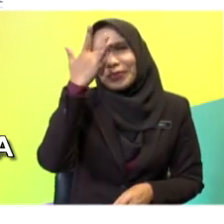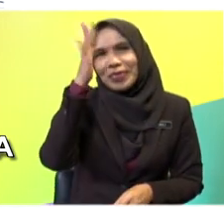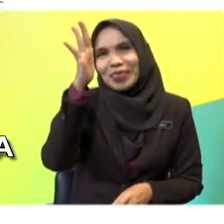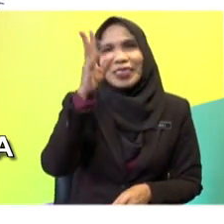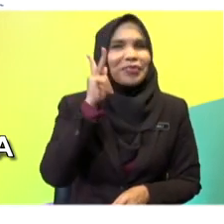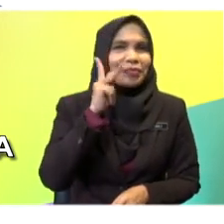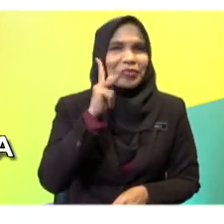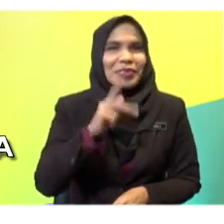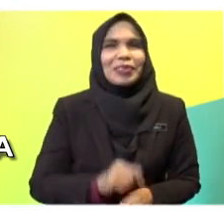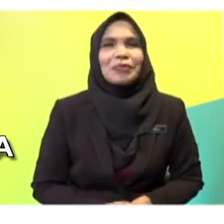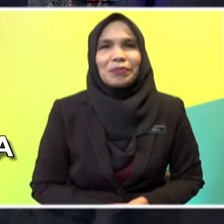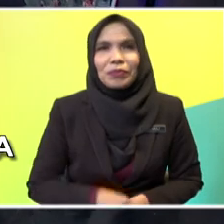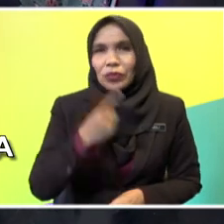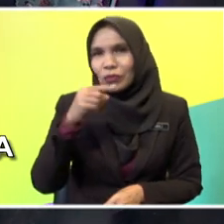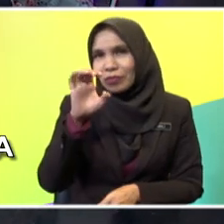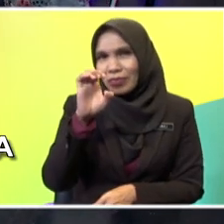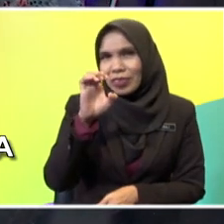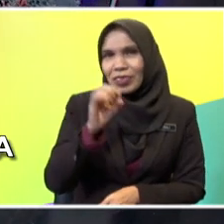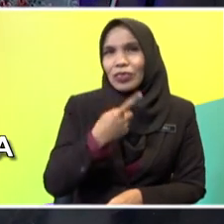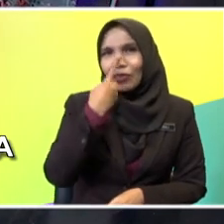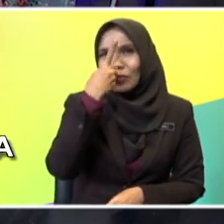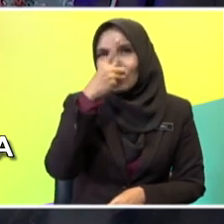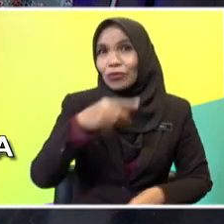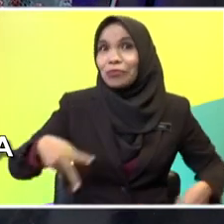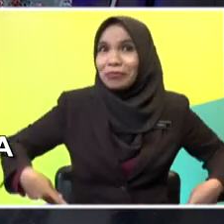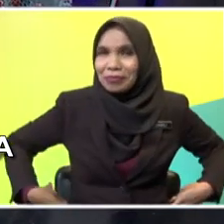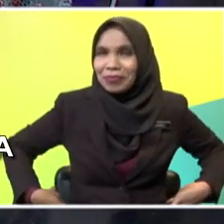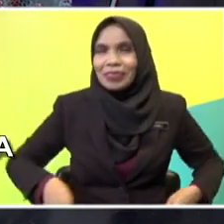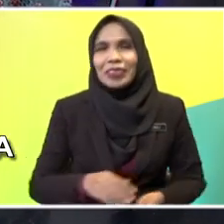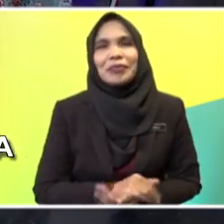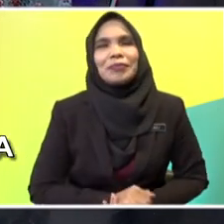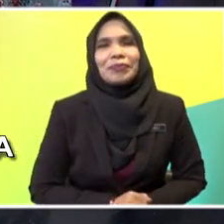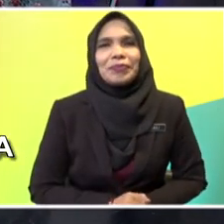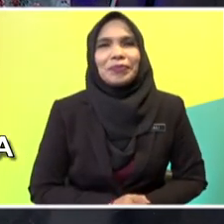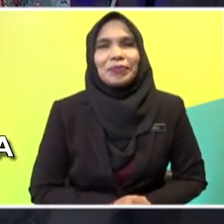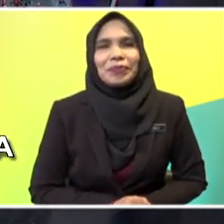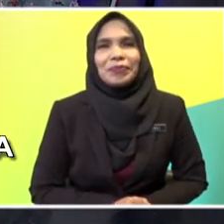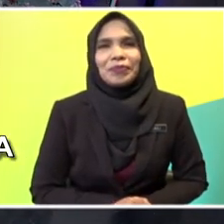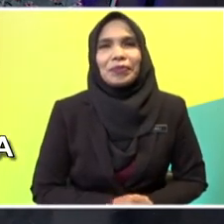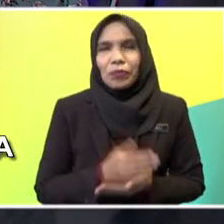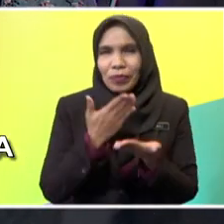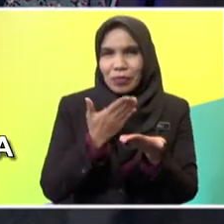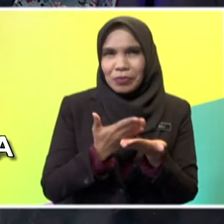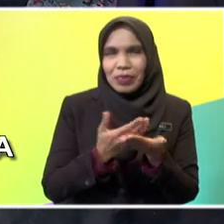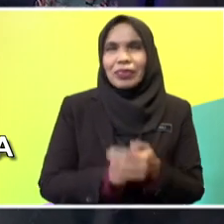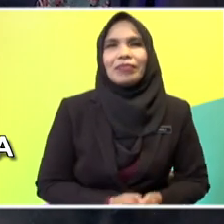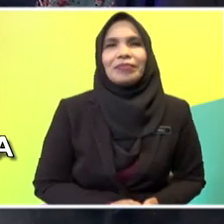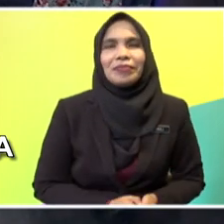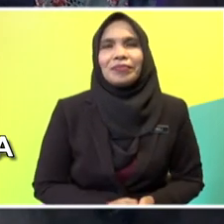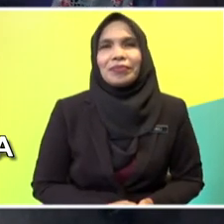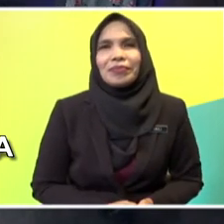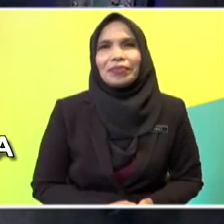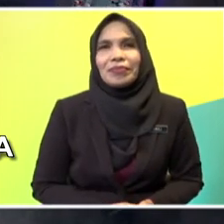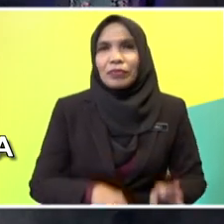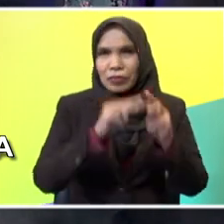okay, lagi huruf E untuk bahagian pinggang. Okey, okay, baik. Memang magic ruler ni membantu